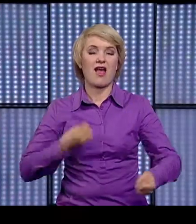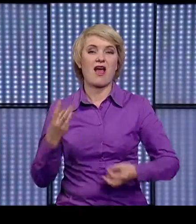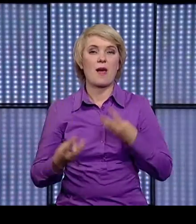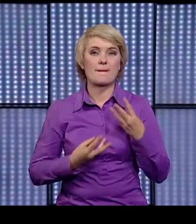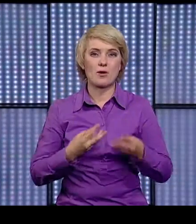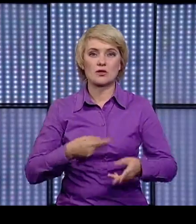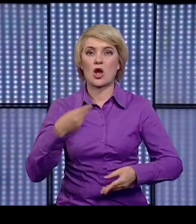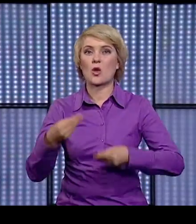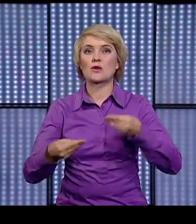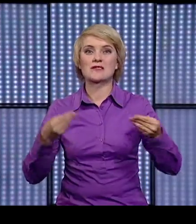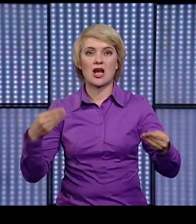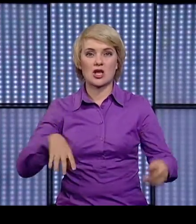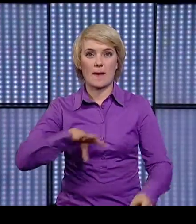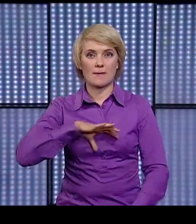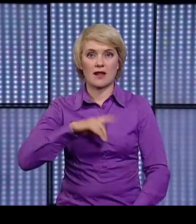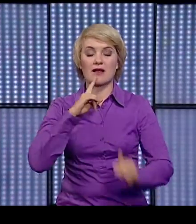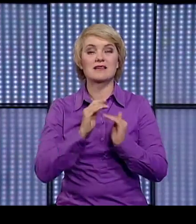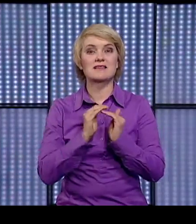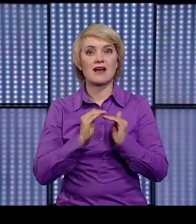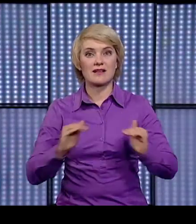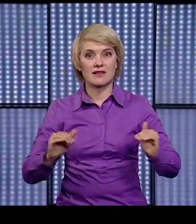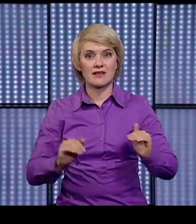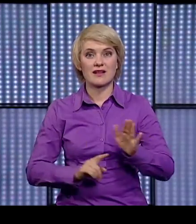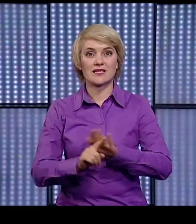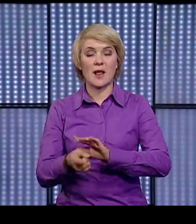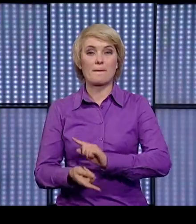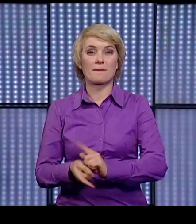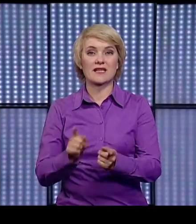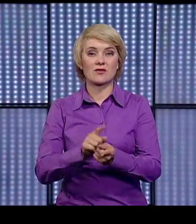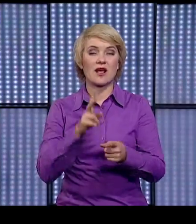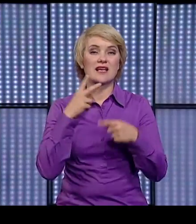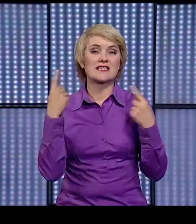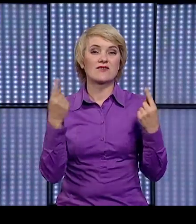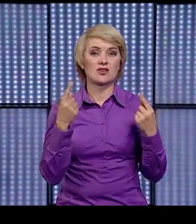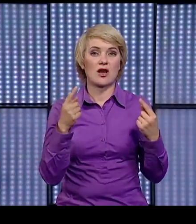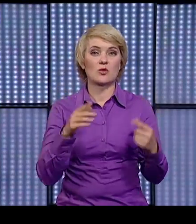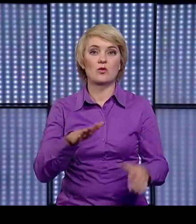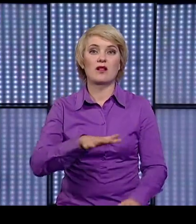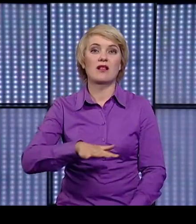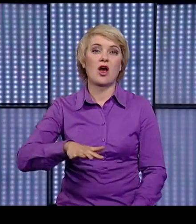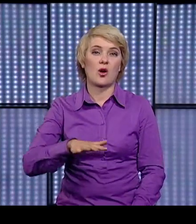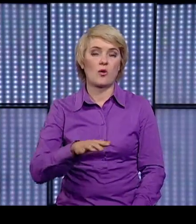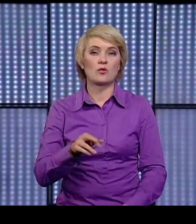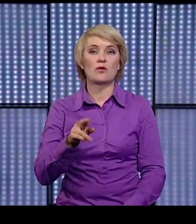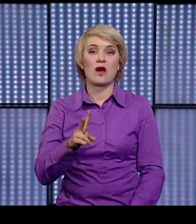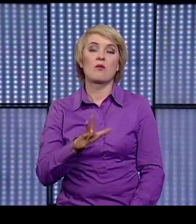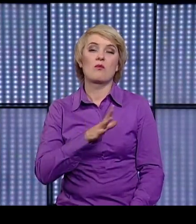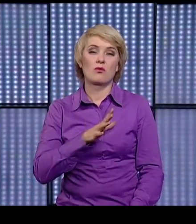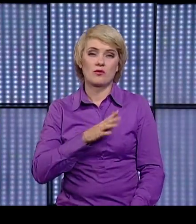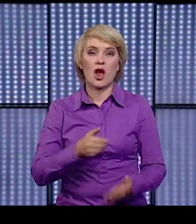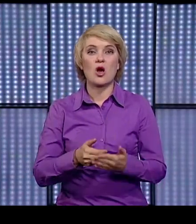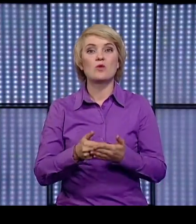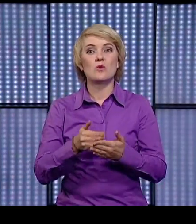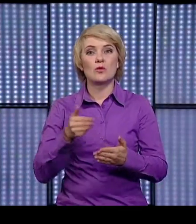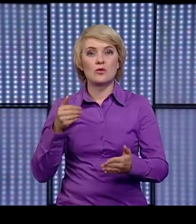роздачі історичних медалей затихла і стала перетворюватися на звичайну лагуну, якою вона була до того, як на Олімпійських іграх тут